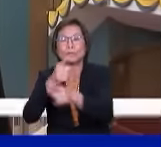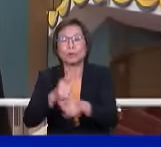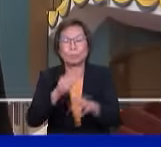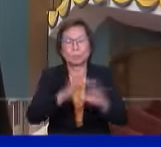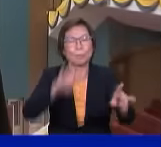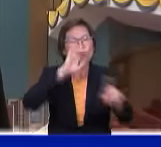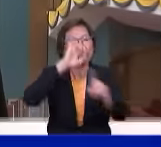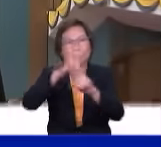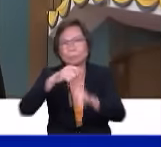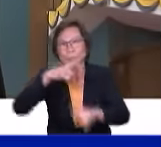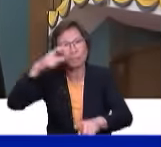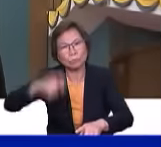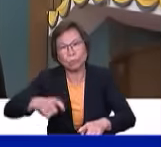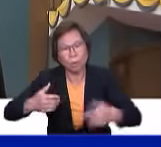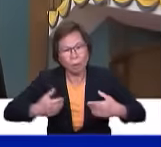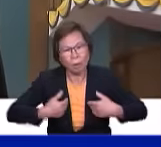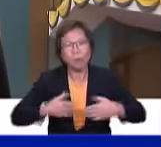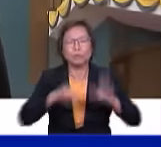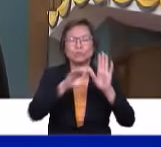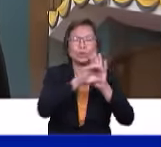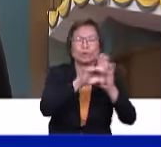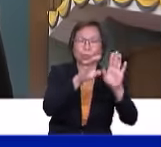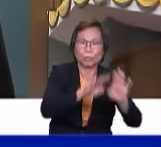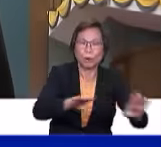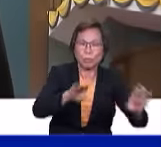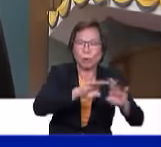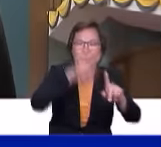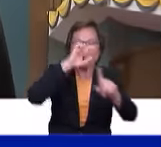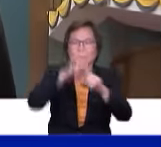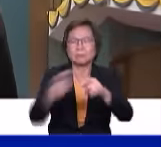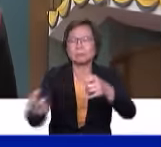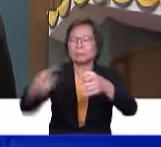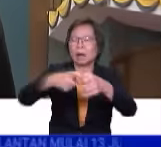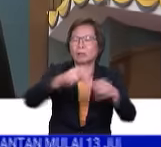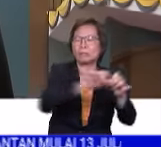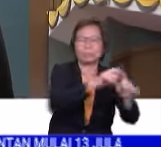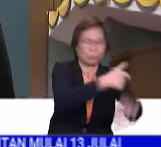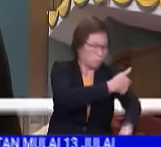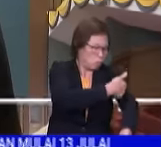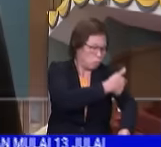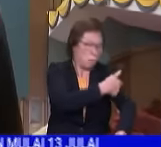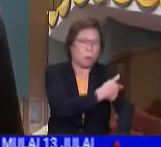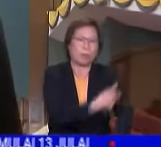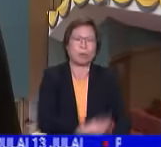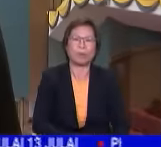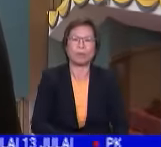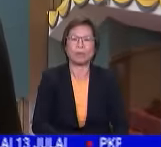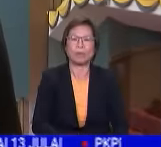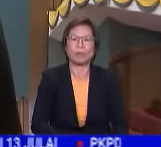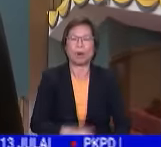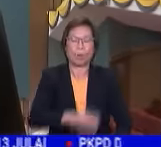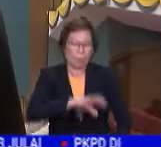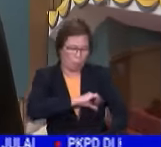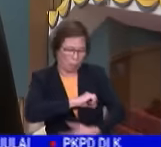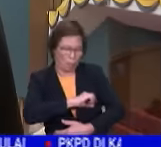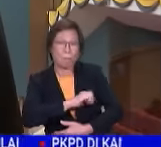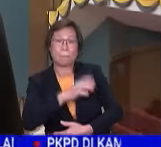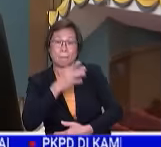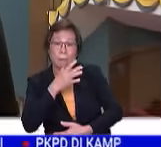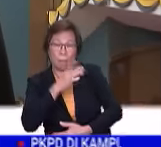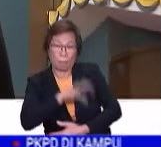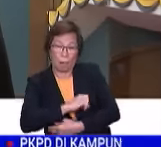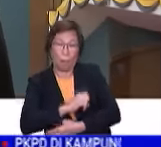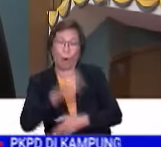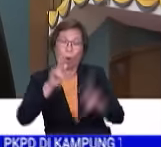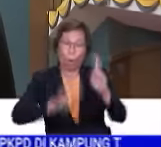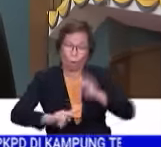sebab contohlah ada berita palsu pasal vaksin. Contoh vaksin untuk breastfeeding mothers or orang yang mengandung